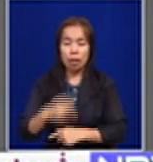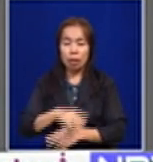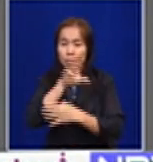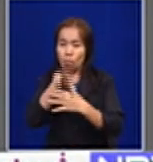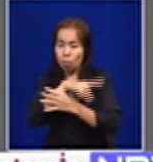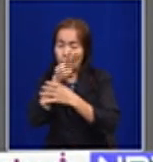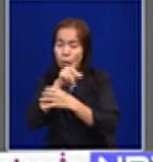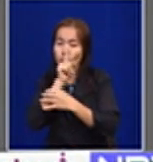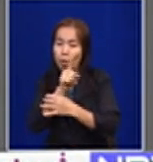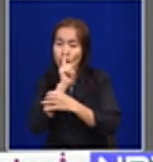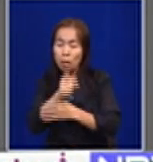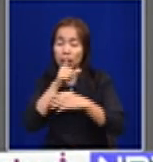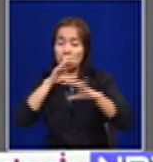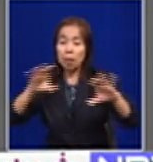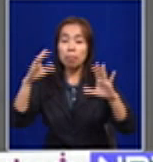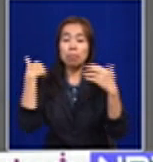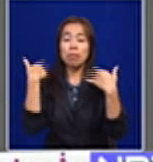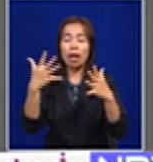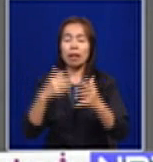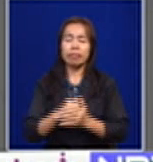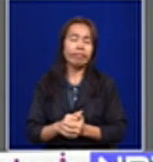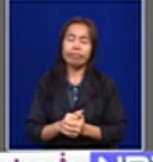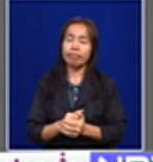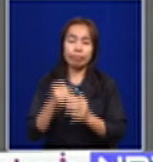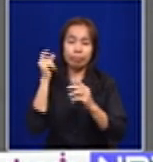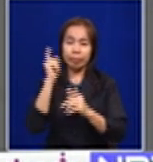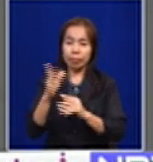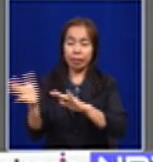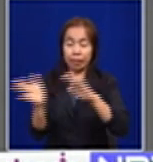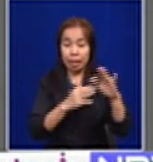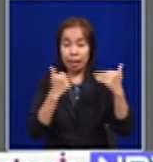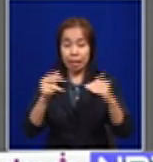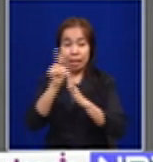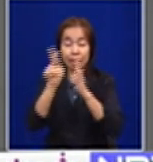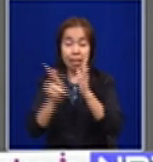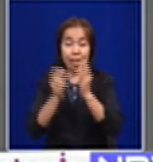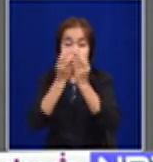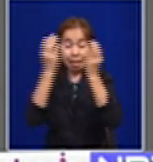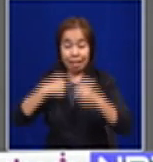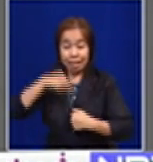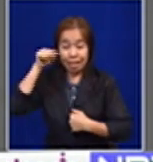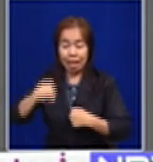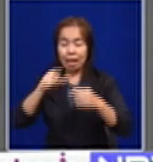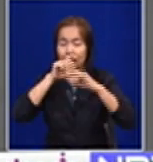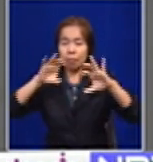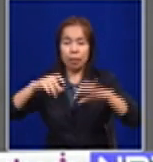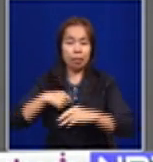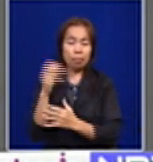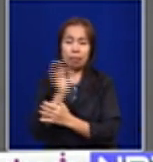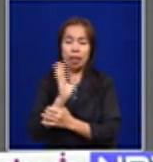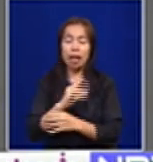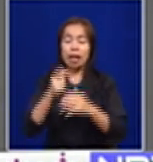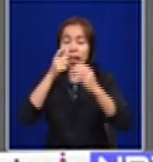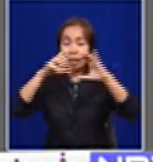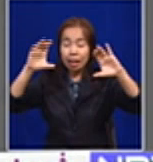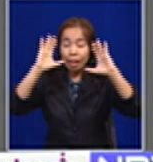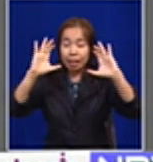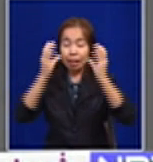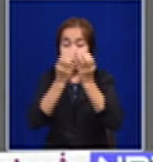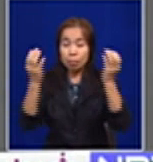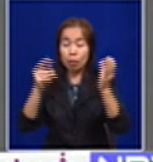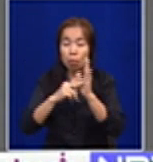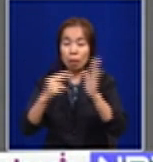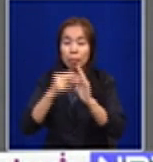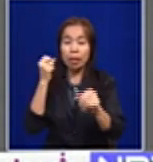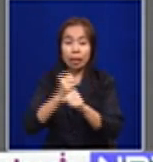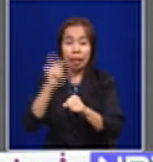ไม่มีใครตรวจสอบได้ซึ่งไม่จริงศาลรัฐธรรมนูญไม่ได้มีอำนาจสั่งให้รัฐบาลทำอะไรก็ได้ทำได้เพียงอย่างเดียวคือวินิจ